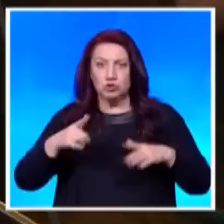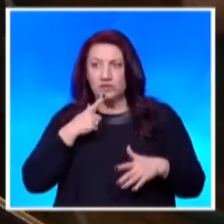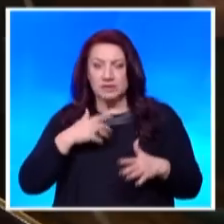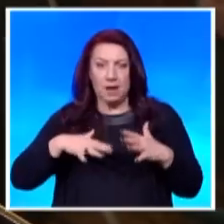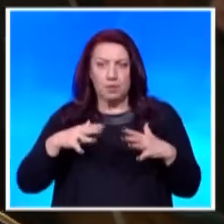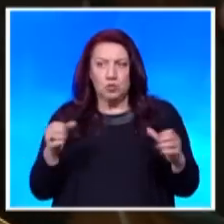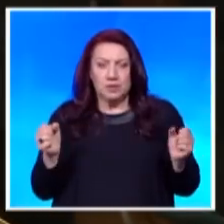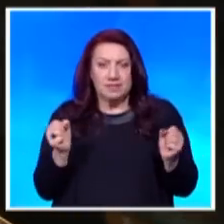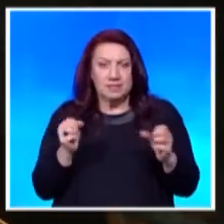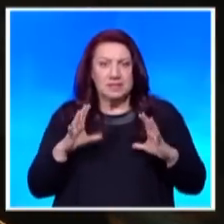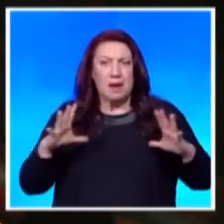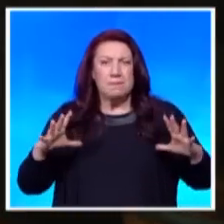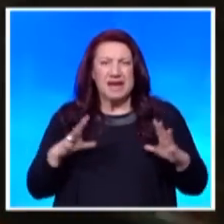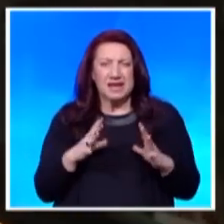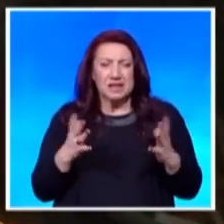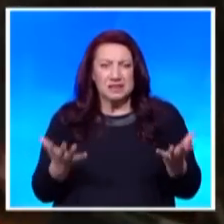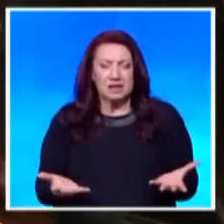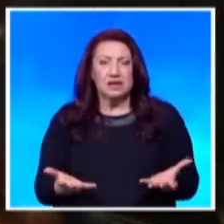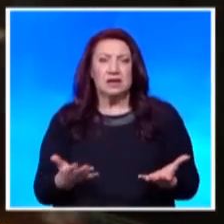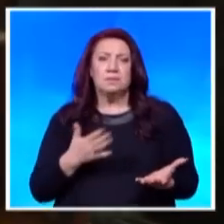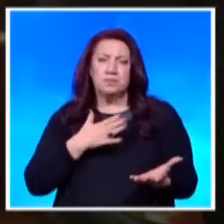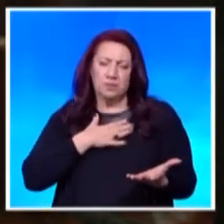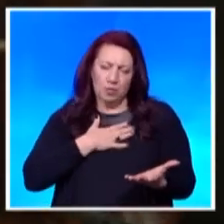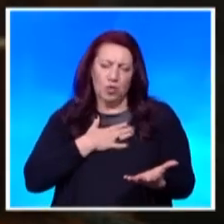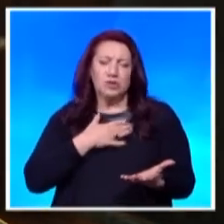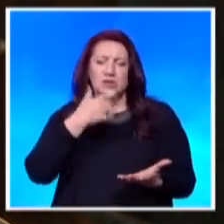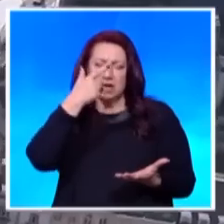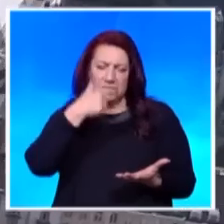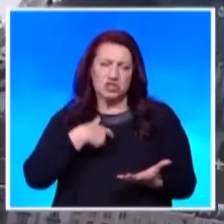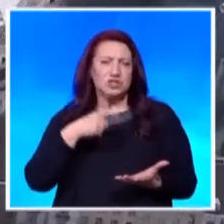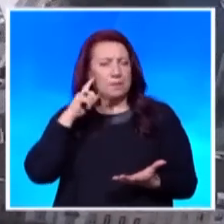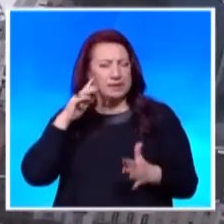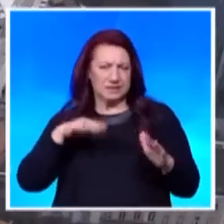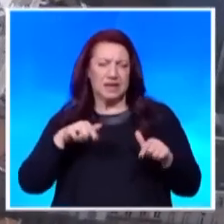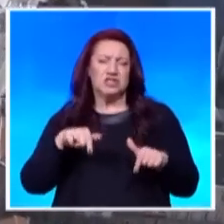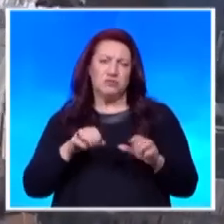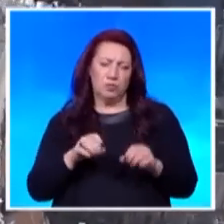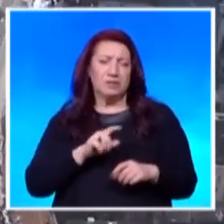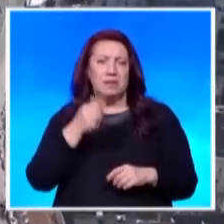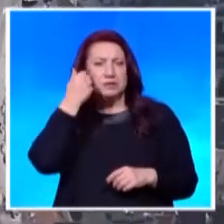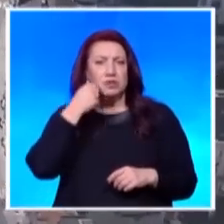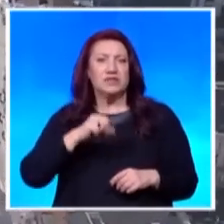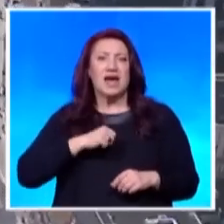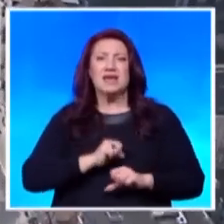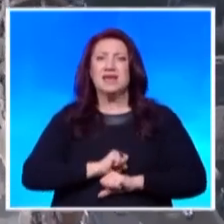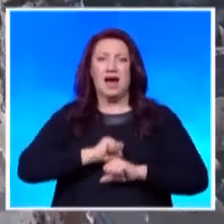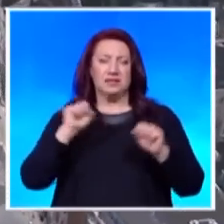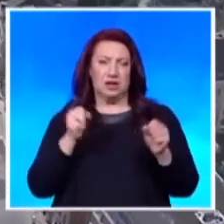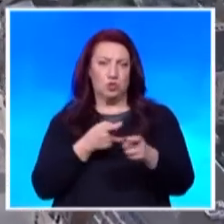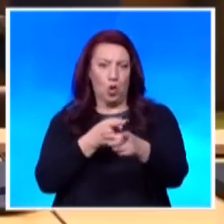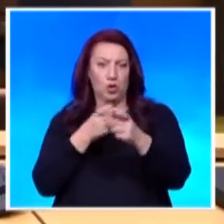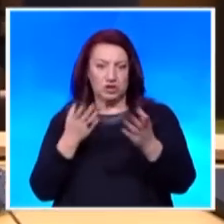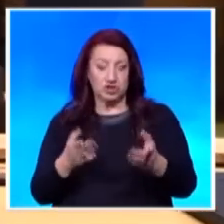пак моята лична оценка е, че към момента няма заплаха от неговото използване. От Брюксел заявиха още, че е в интерес на Европейския